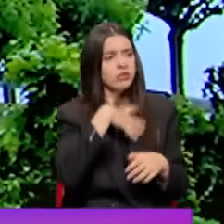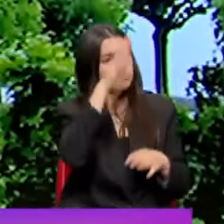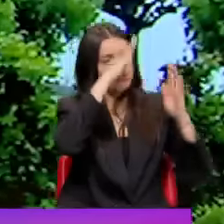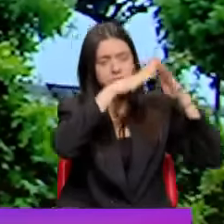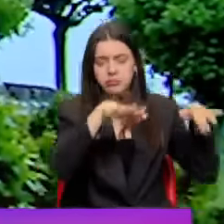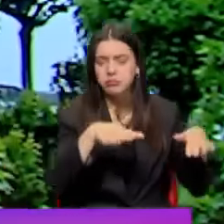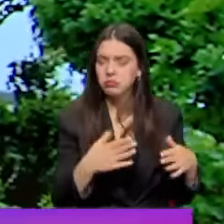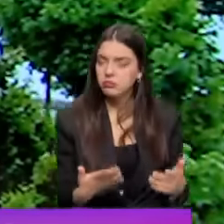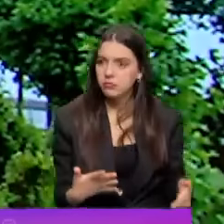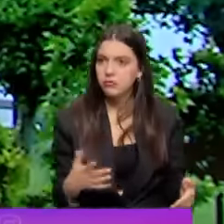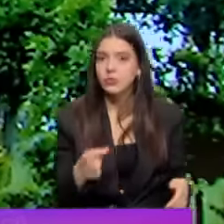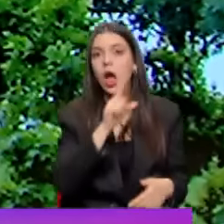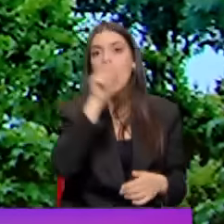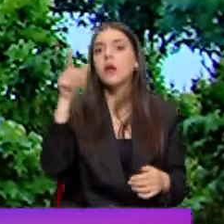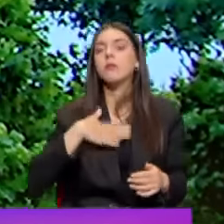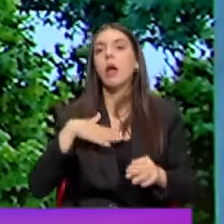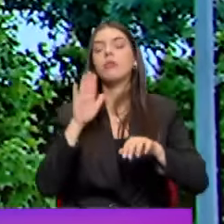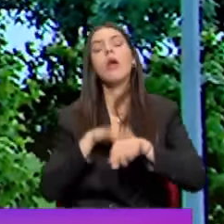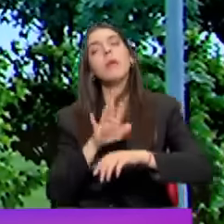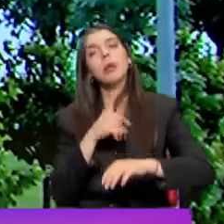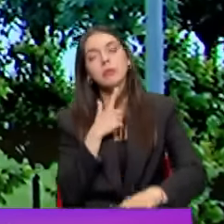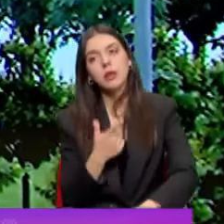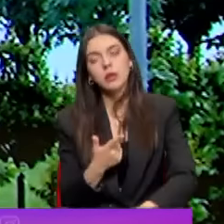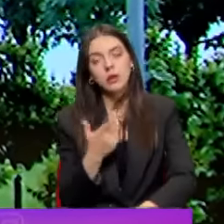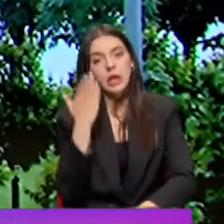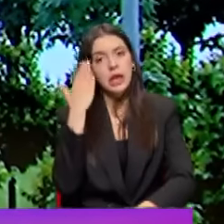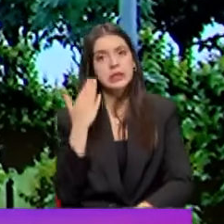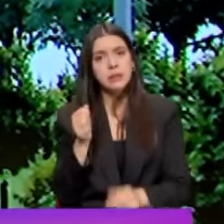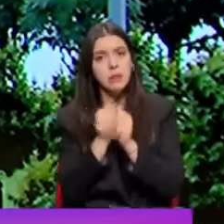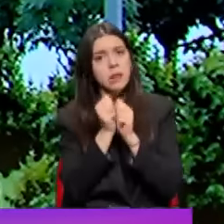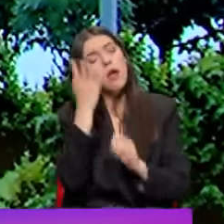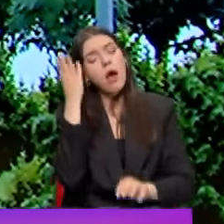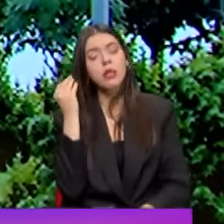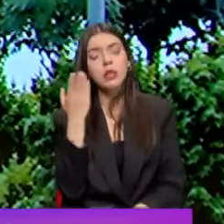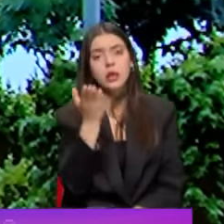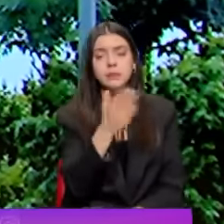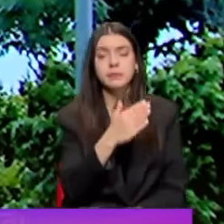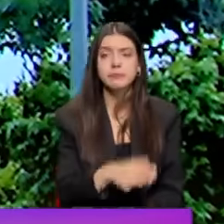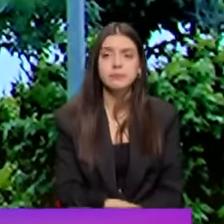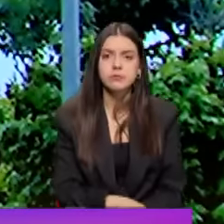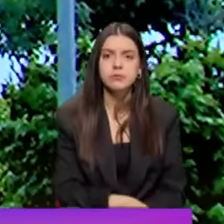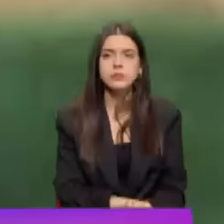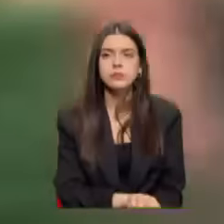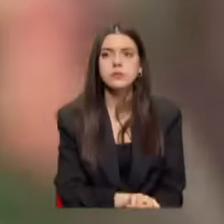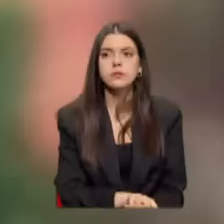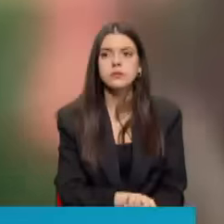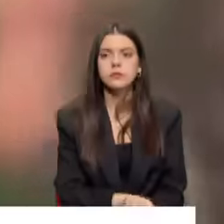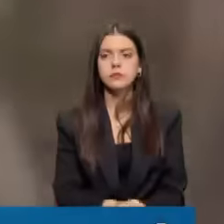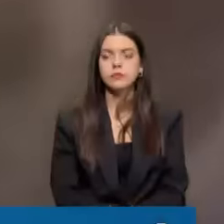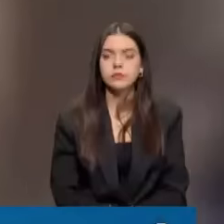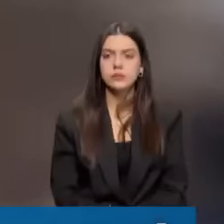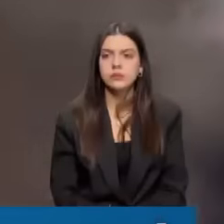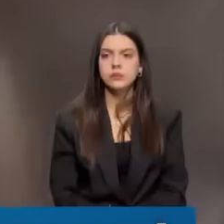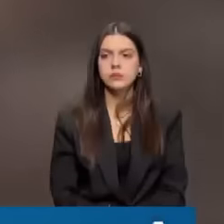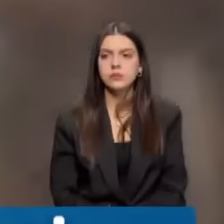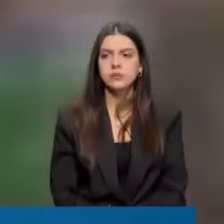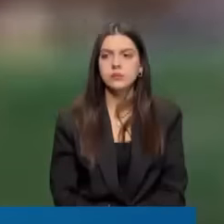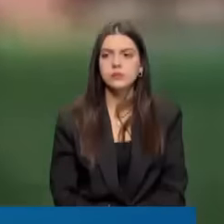iddia Hayır ben yıkmadım şeklinde izleyip birlikte anlayalım ne oluyor